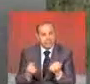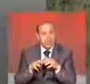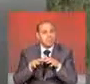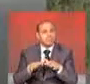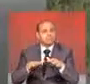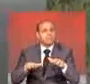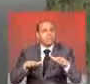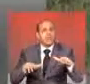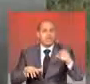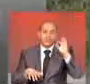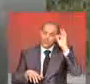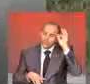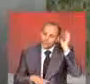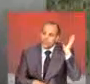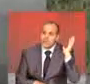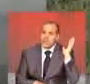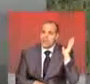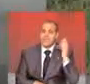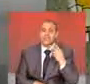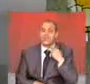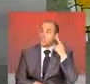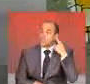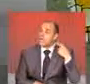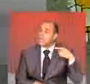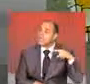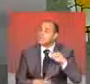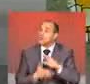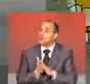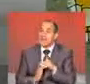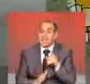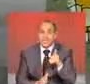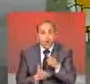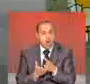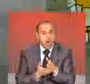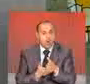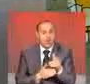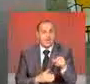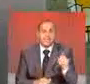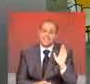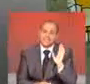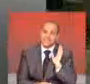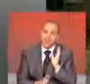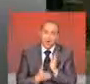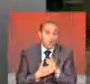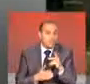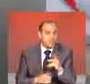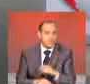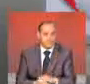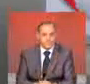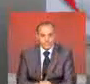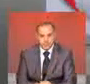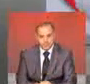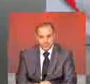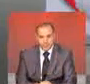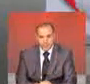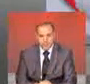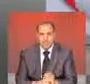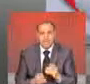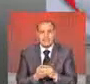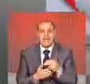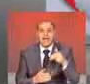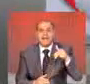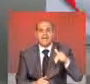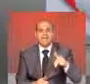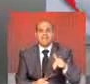على أماكن في تونس لا يصل صوتها لهذه المنظمات المدافعة عن الإنسان وحقوقه. في